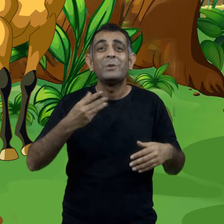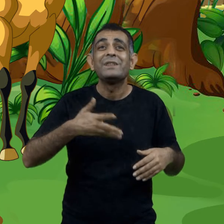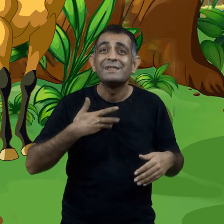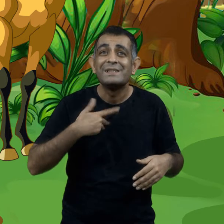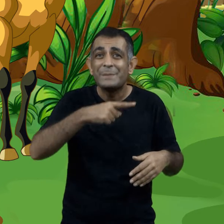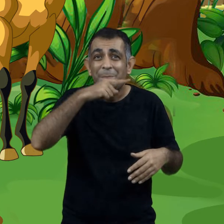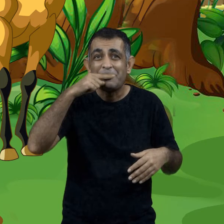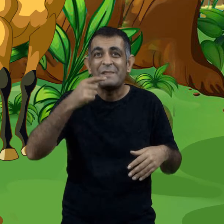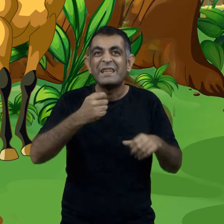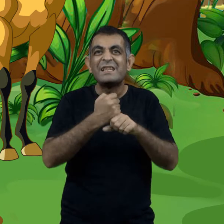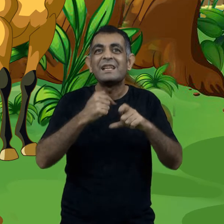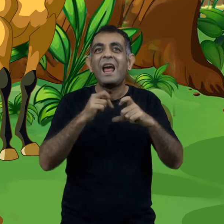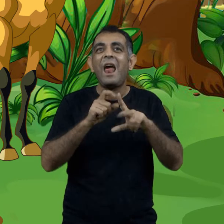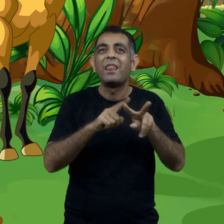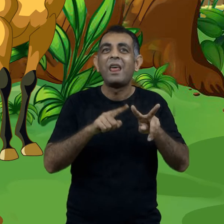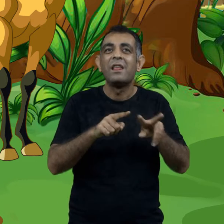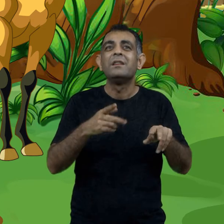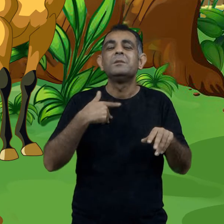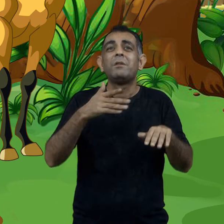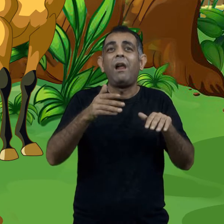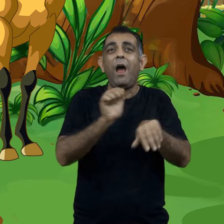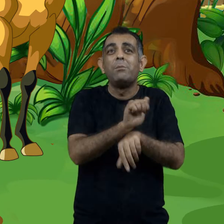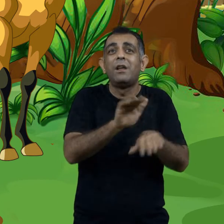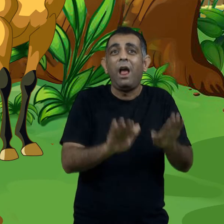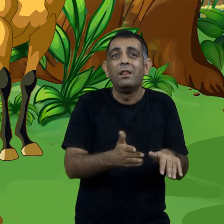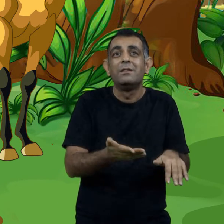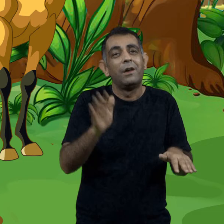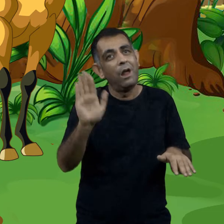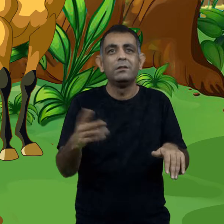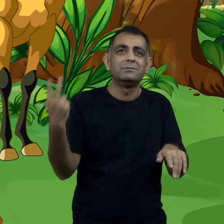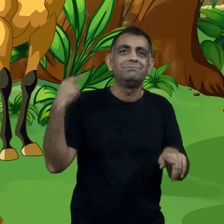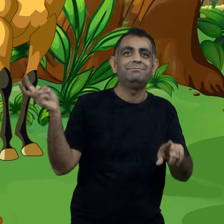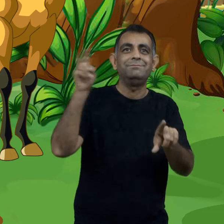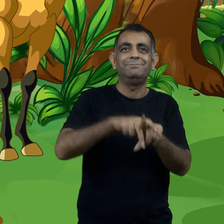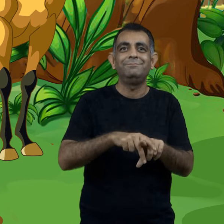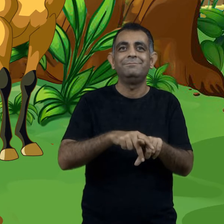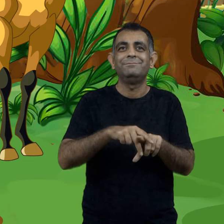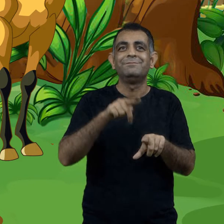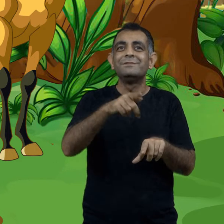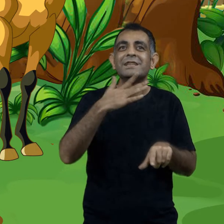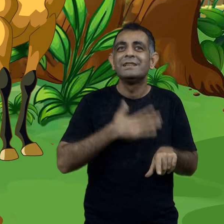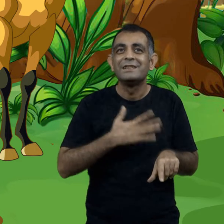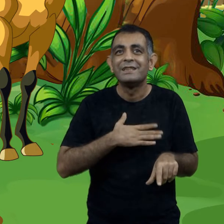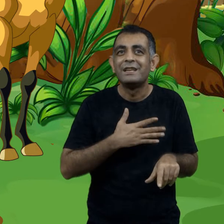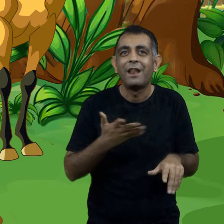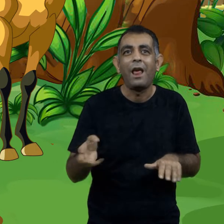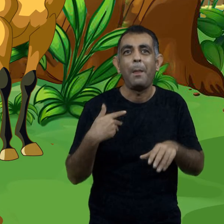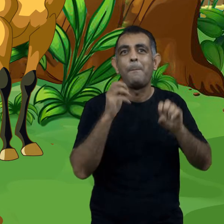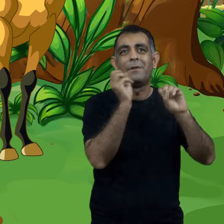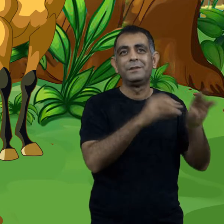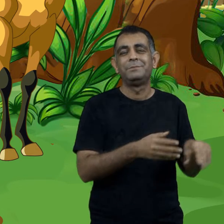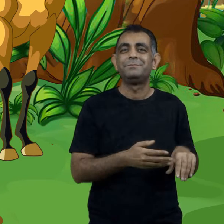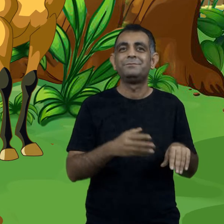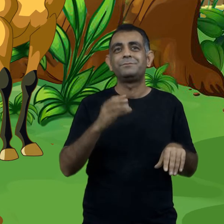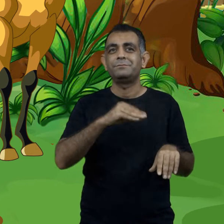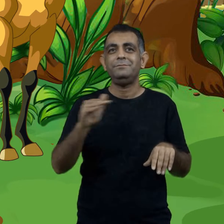Çok isteriz sevgili Kızılgerdan. Burada mahsur kaldık. O halde atlayın sırtıma da sizi dilediğiniz